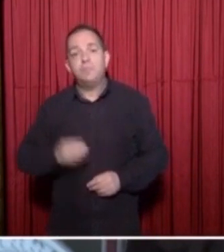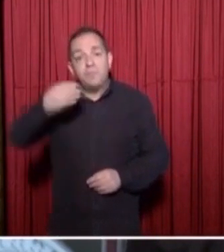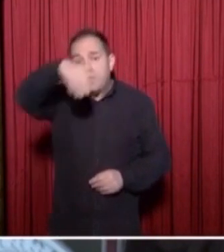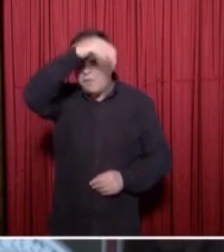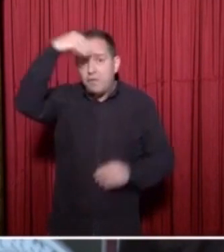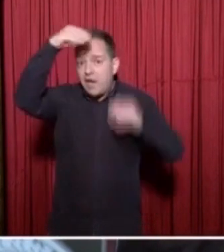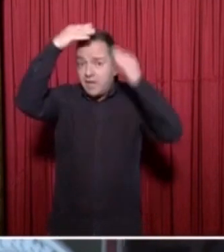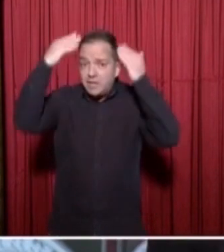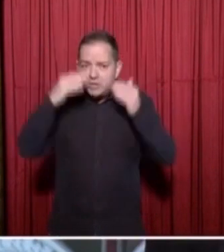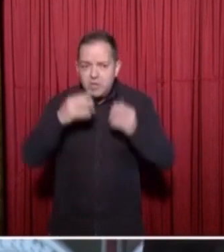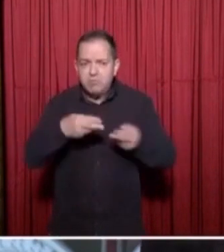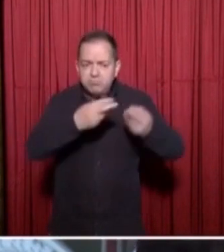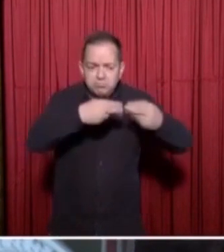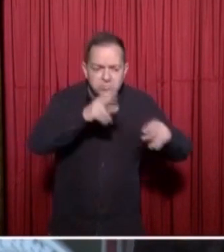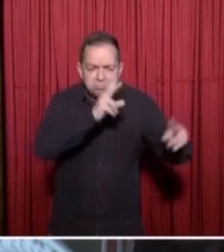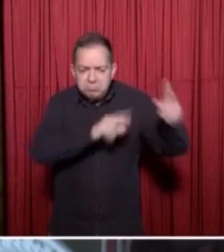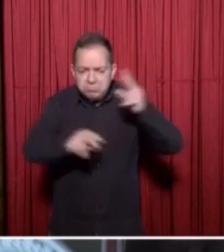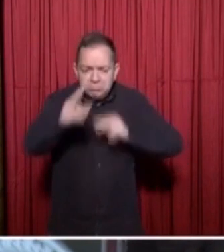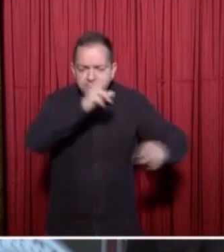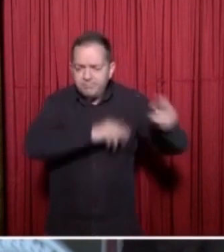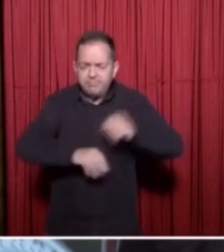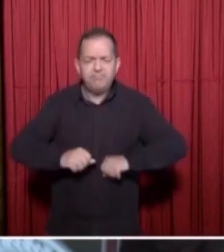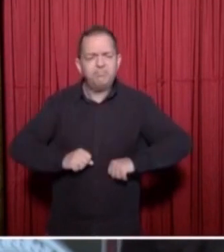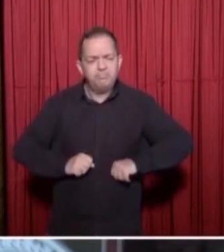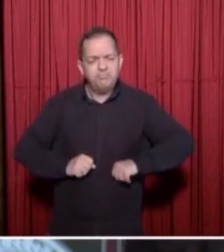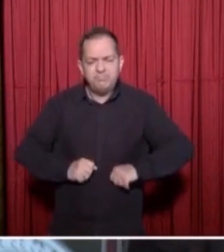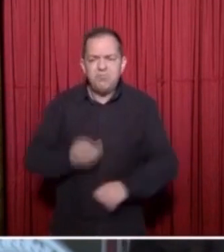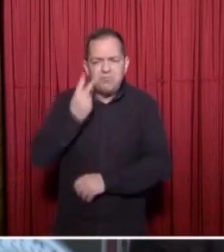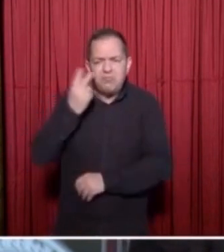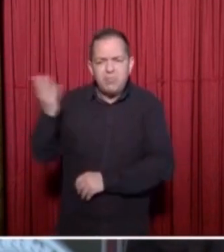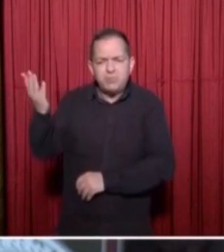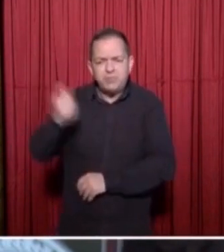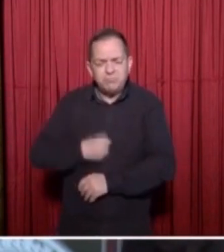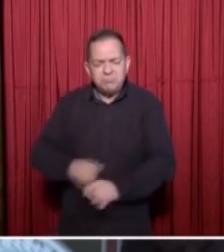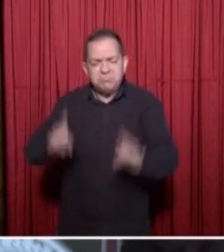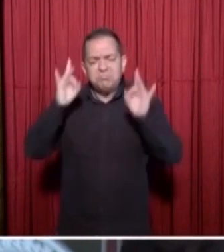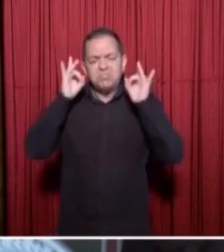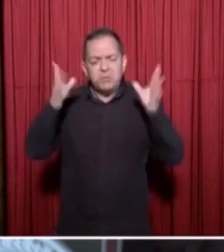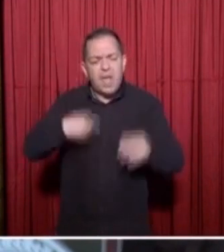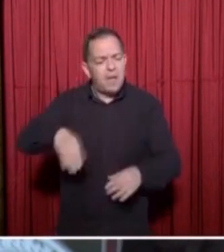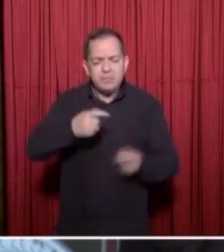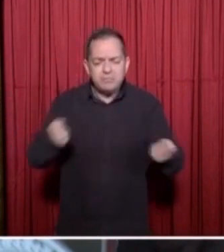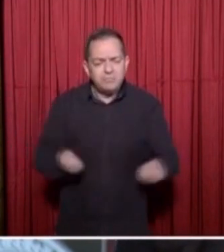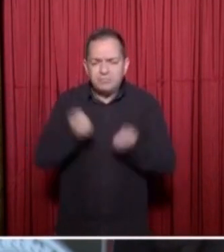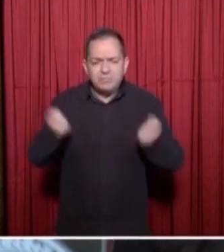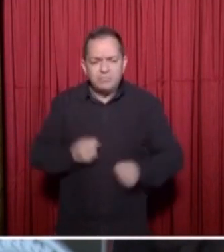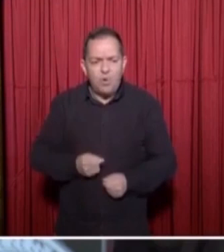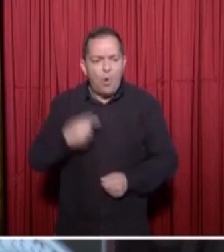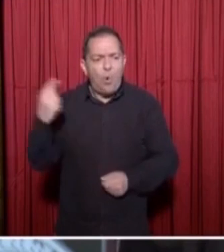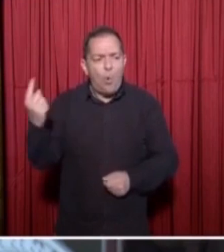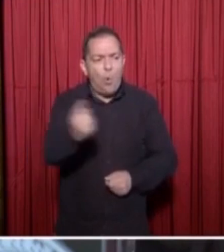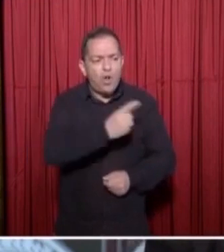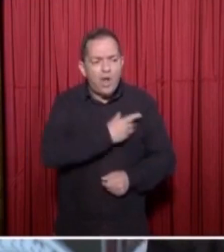Ιούν Φαρισαίοι είπαν προς εαυτούς, θεωρείτε ότι οικοφελείται ουδέν,